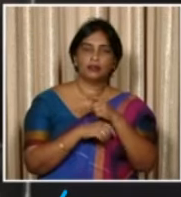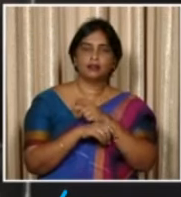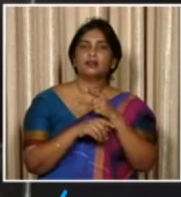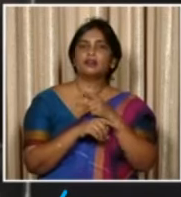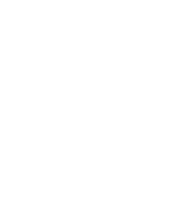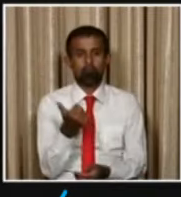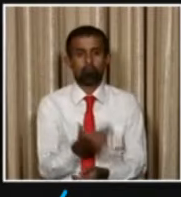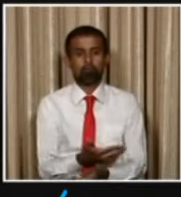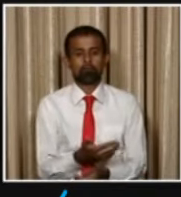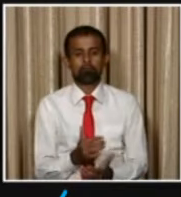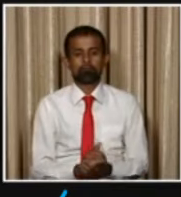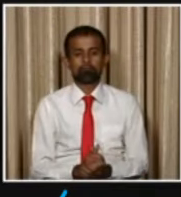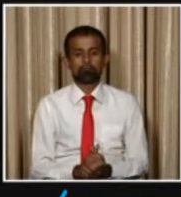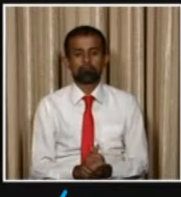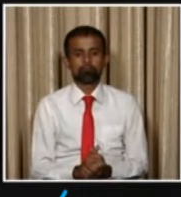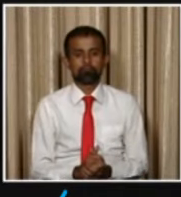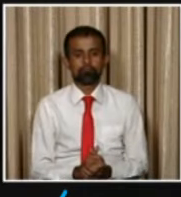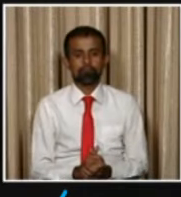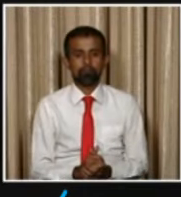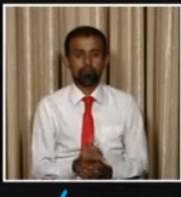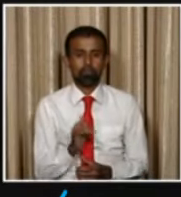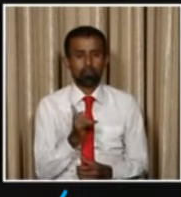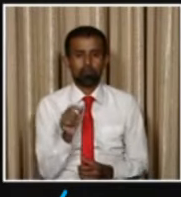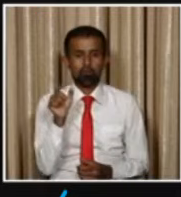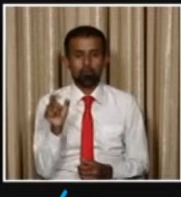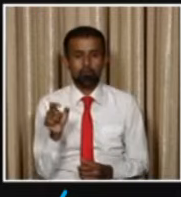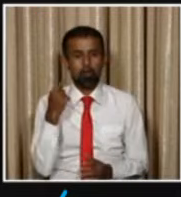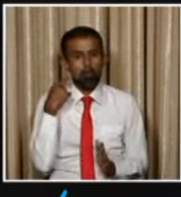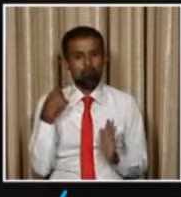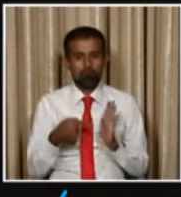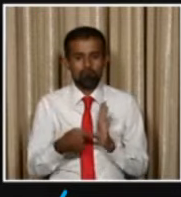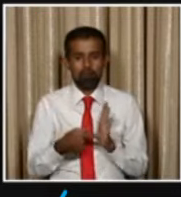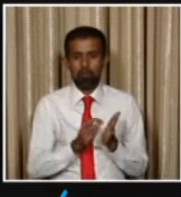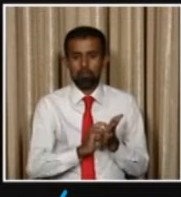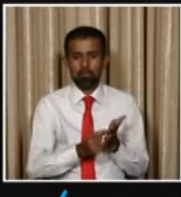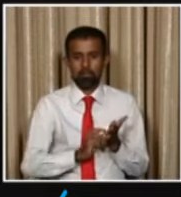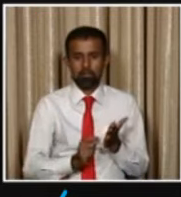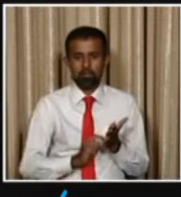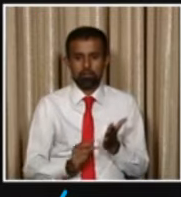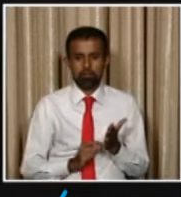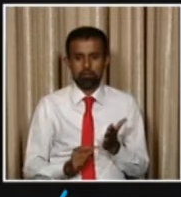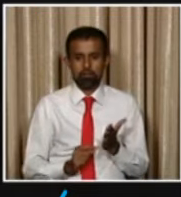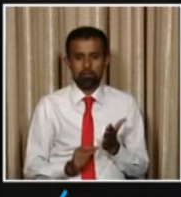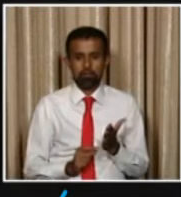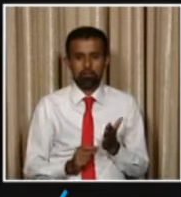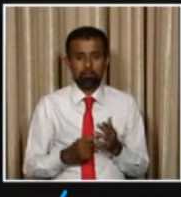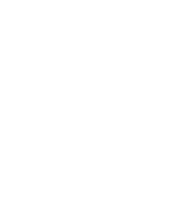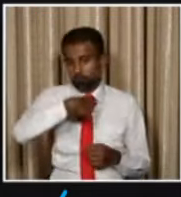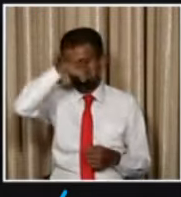உரிமையை பற்றி பேசுகிறோம், இவர்கள் ஃபர்தா அணிந்து செல்ல முடியாது என்று எதுவும் சேக்குலர் வந்ததாம். அவ்வாறு ஃபர்தா அணிந்து செல்ல முடியாது,